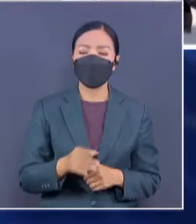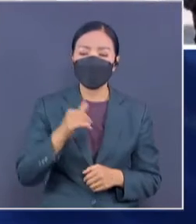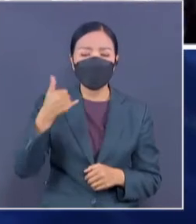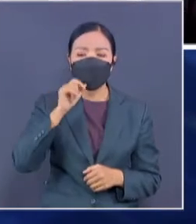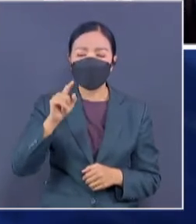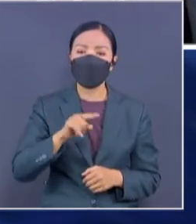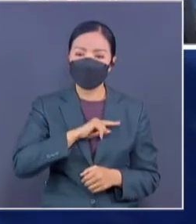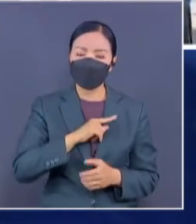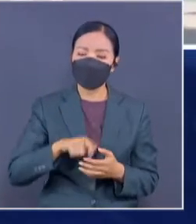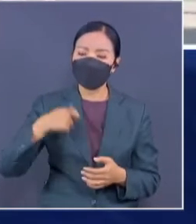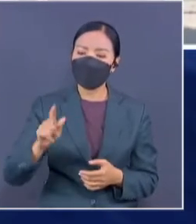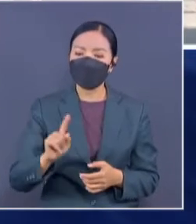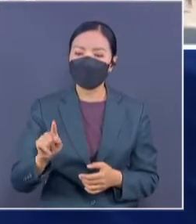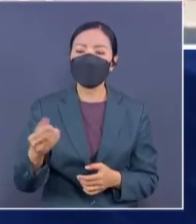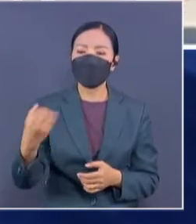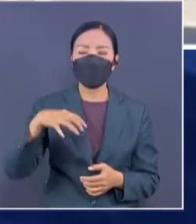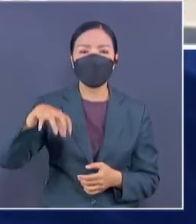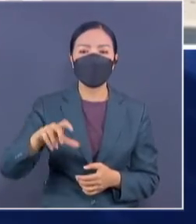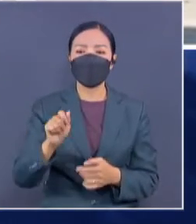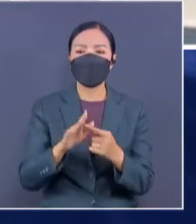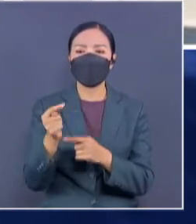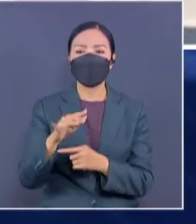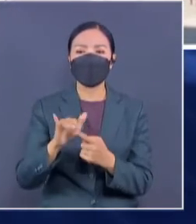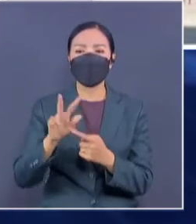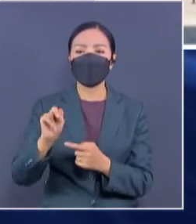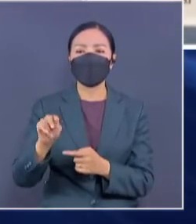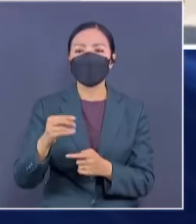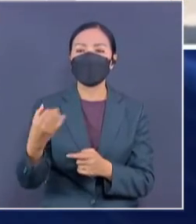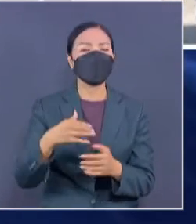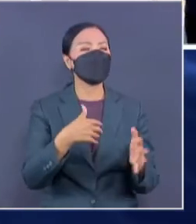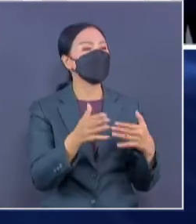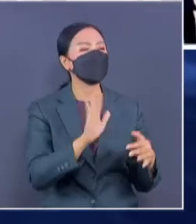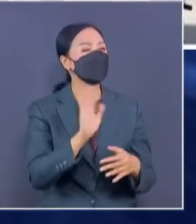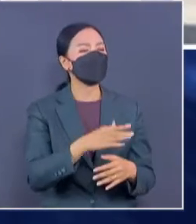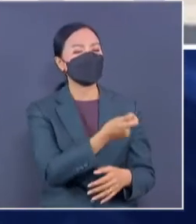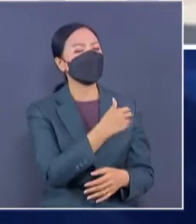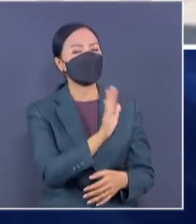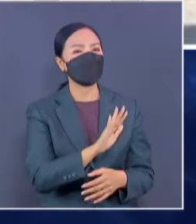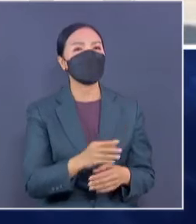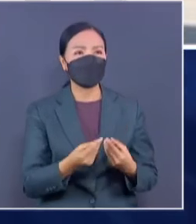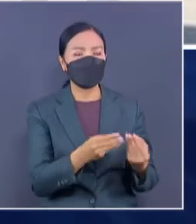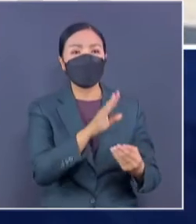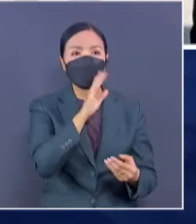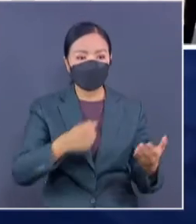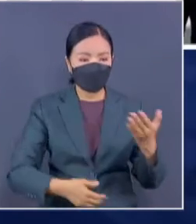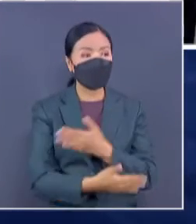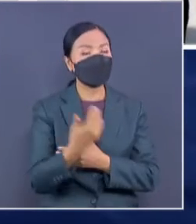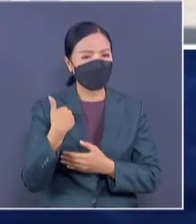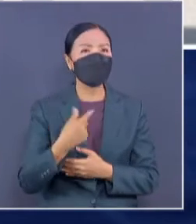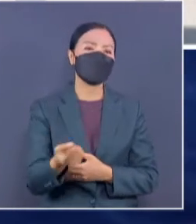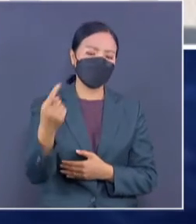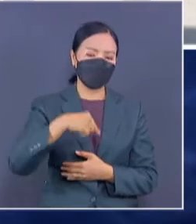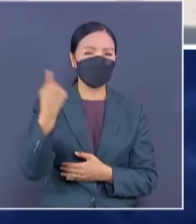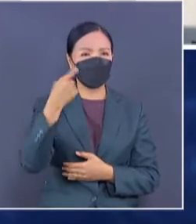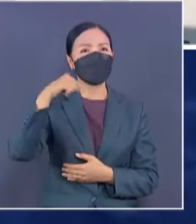ายทางอุทยานบอกว่าไม่เป็นไรไม่ขอรับค่าใช้จ่ายใดๆทั้งสิ้นขอเพียงถ้ามีโอกาสกลับ